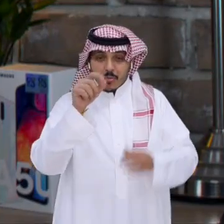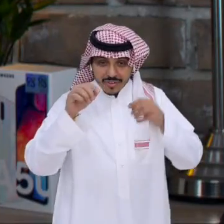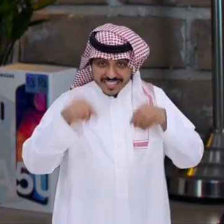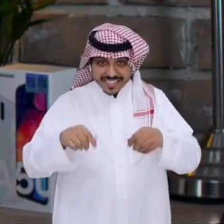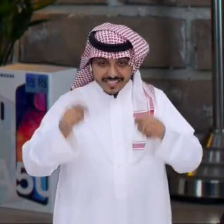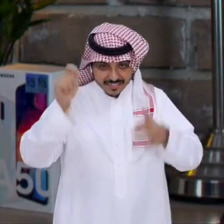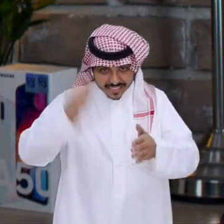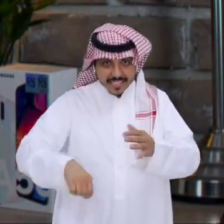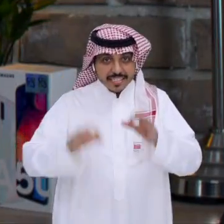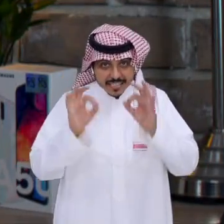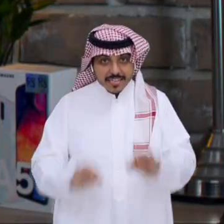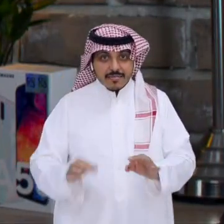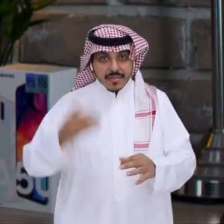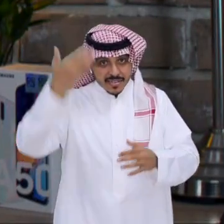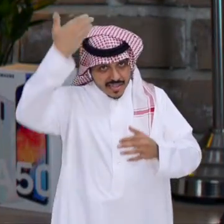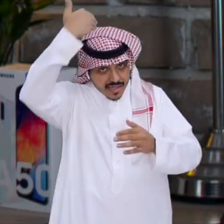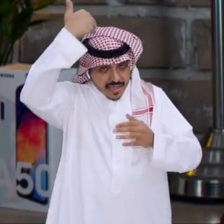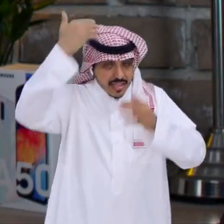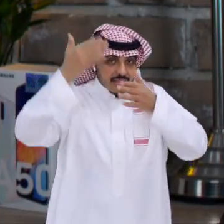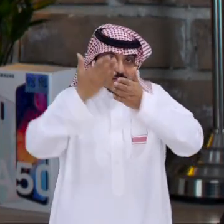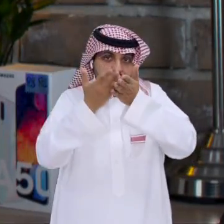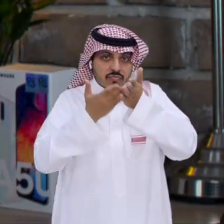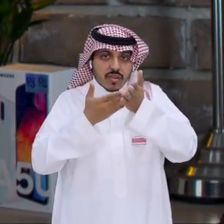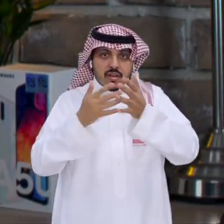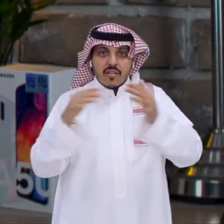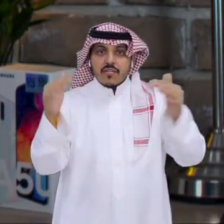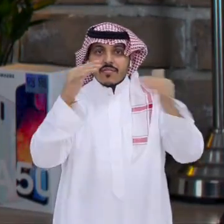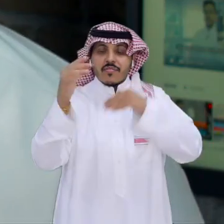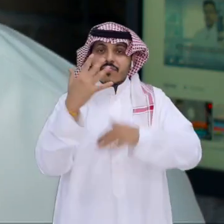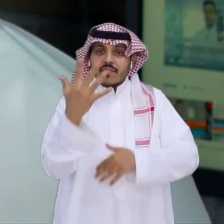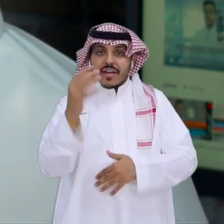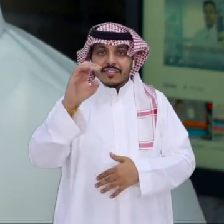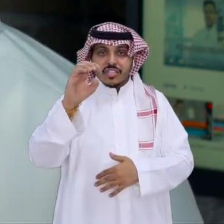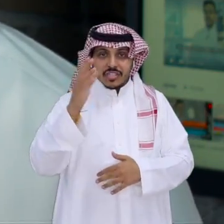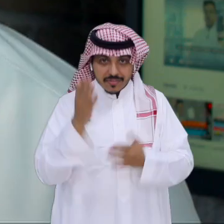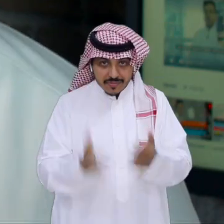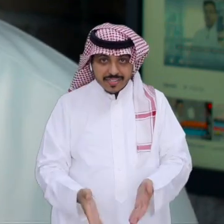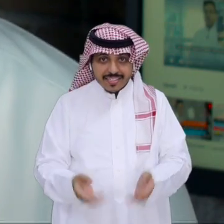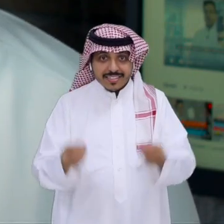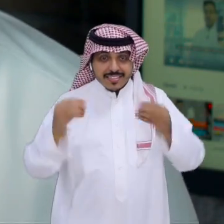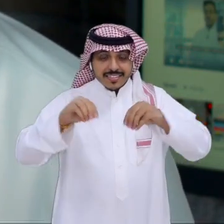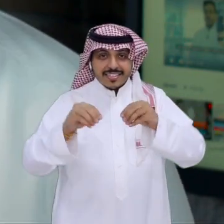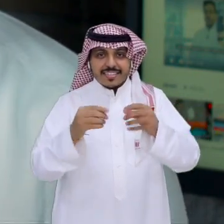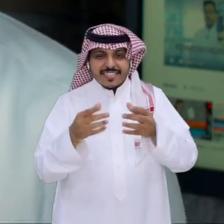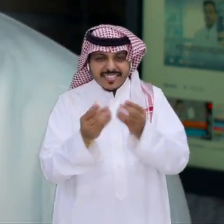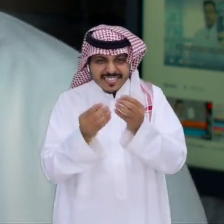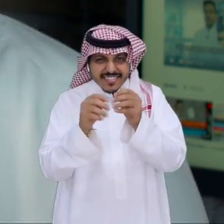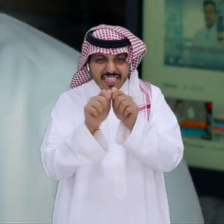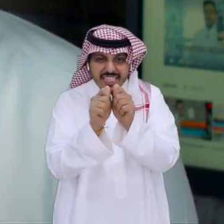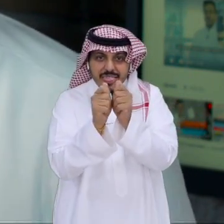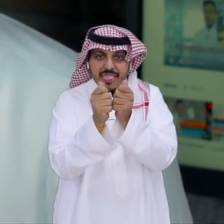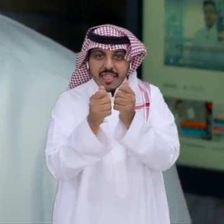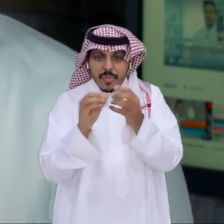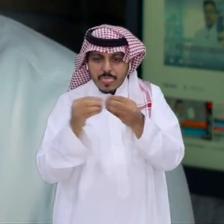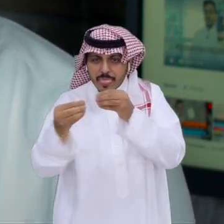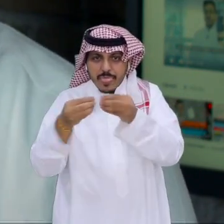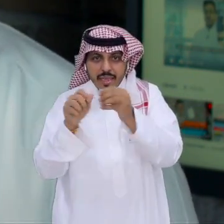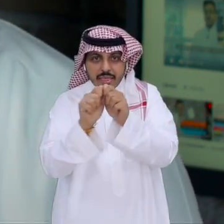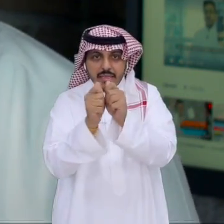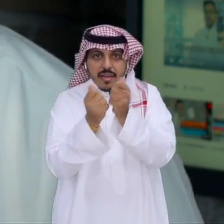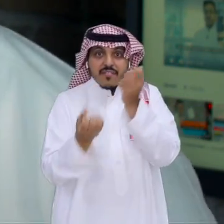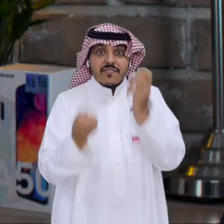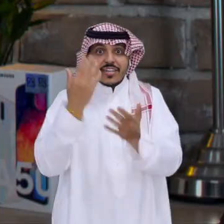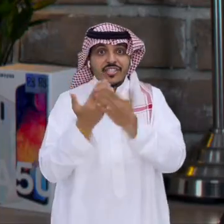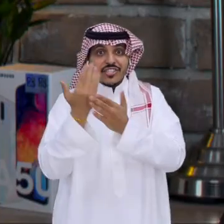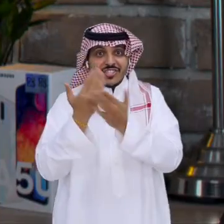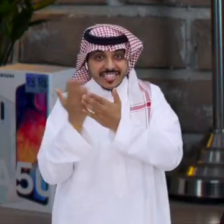أول عملية تتم والجراحة للدماغ عن طريق شبكة الفايف جي، وأيضا أتكلم على مادة تعالج نفسها بنفسها تم